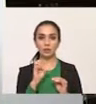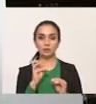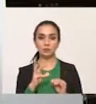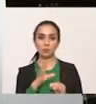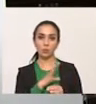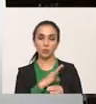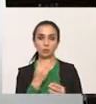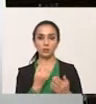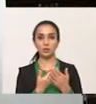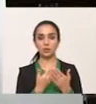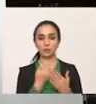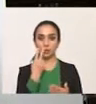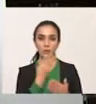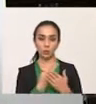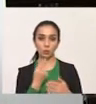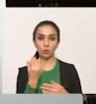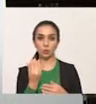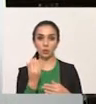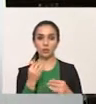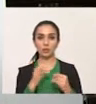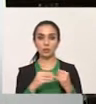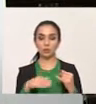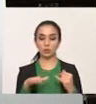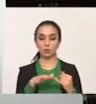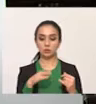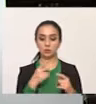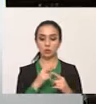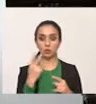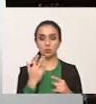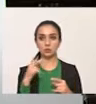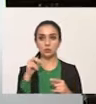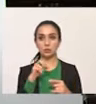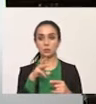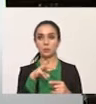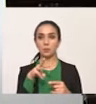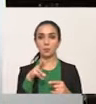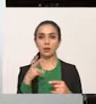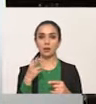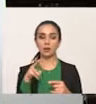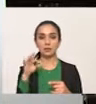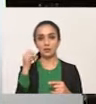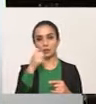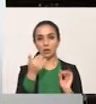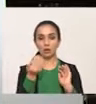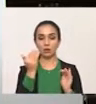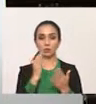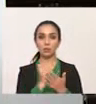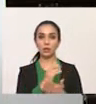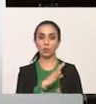bo'lib, taxminlarga ko'ra ular yer yuzida 3,5 milliard yil avval paydo